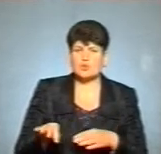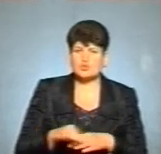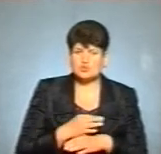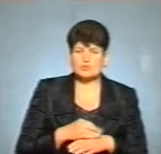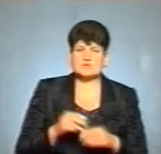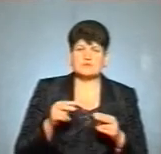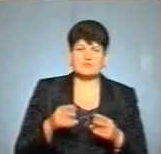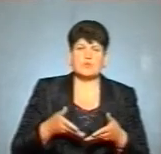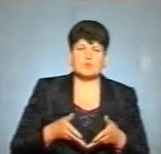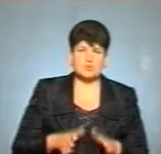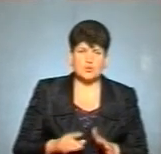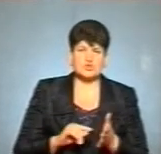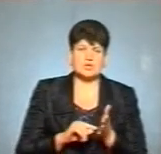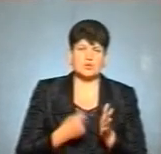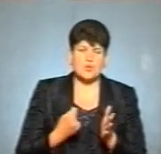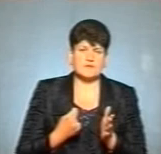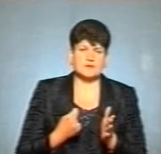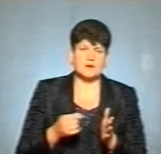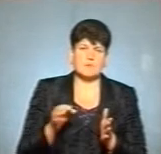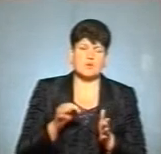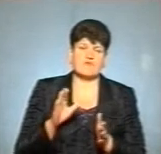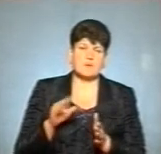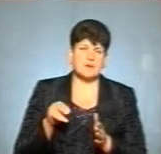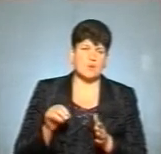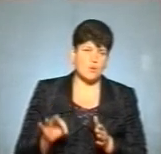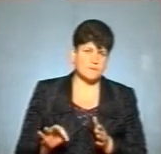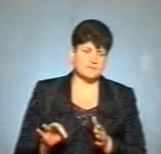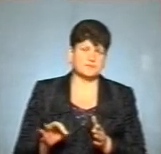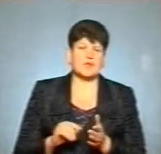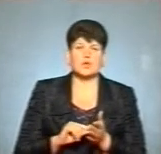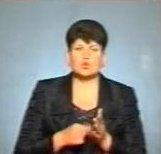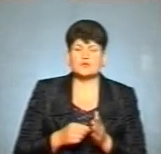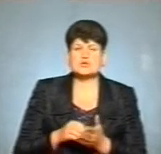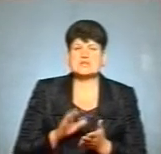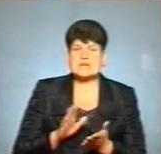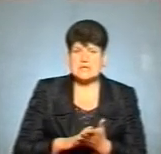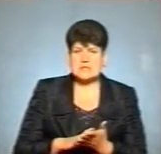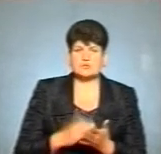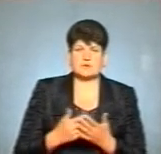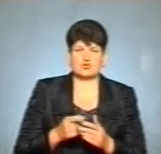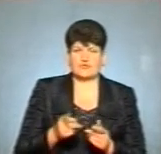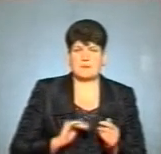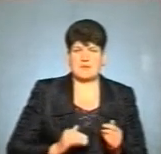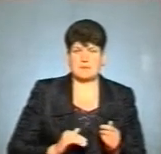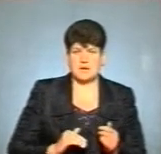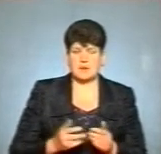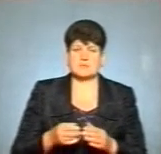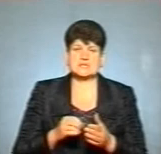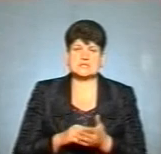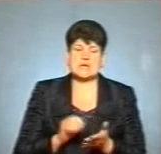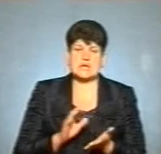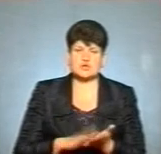народження, довідка про ВПО, довідка з реєстру, якщо ви, наприклад, підприємець, ви зареєстровані відповідно